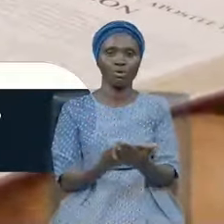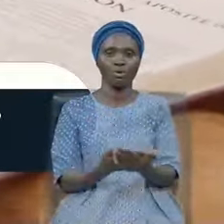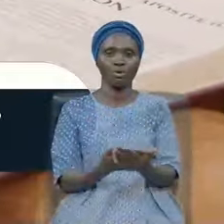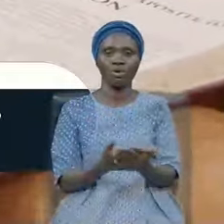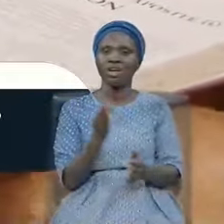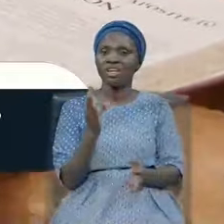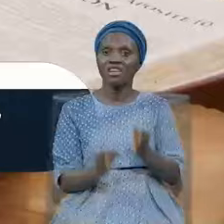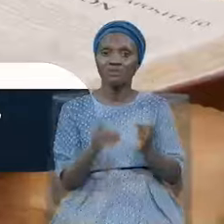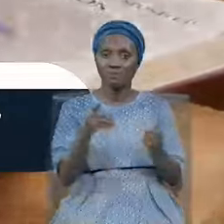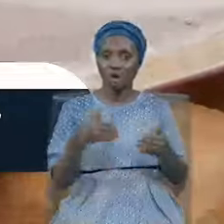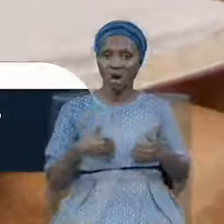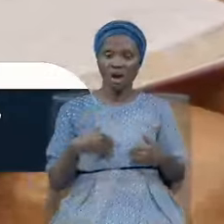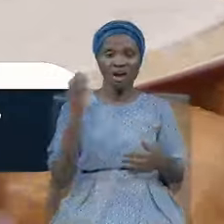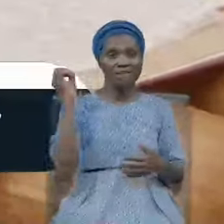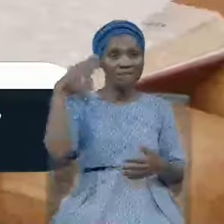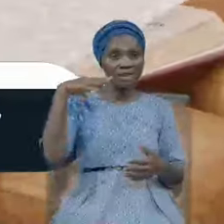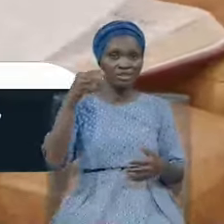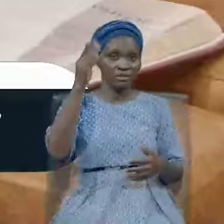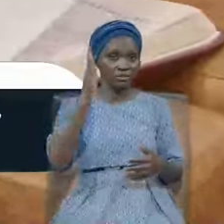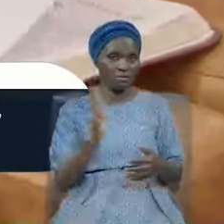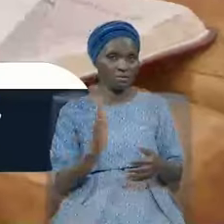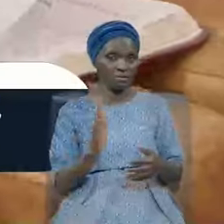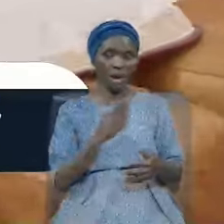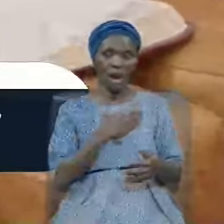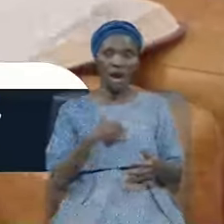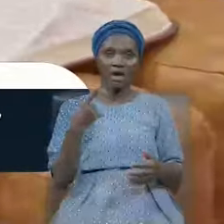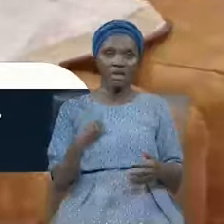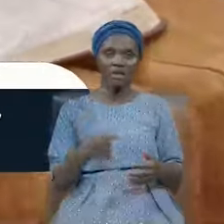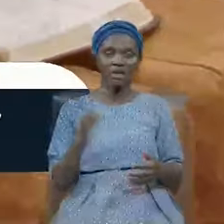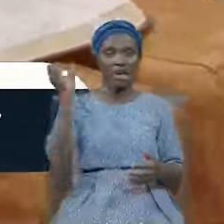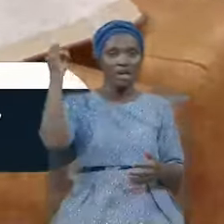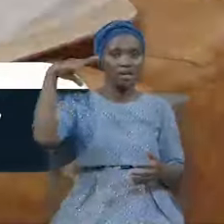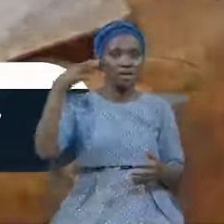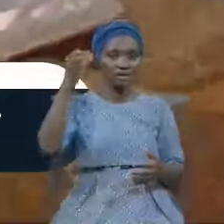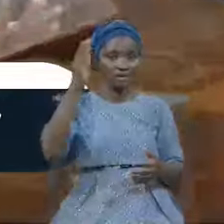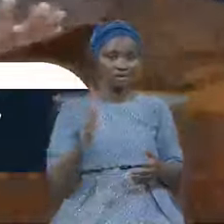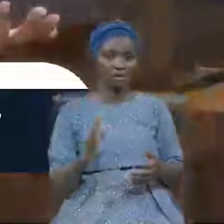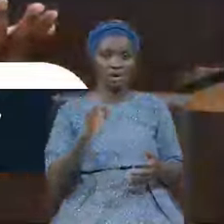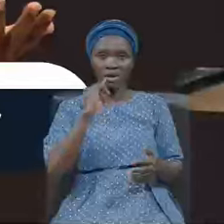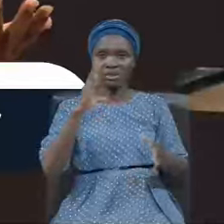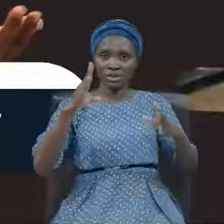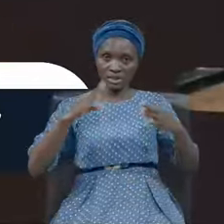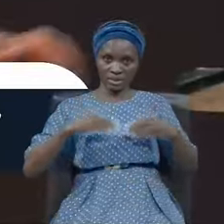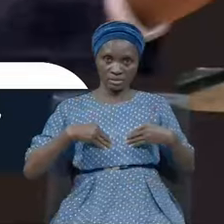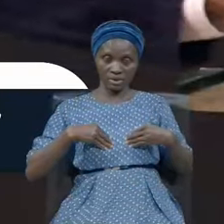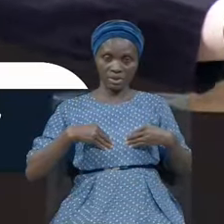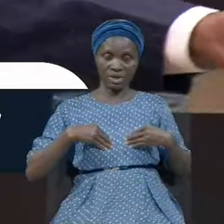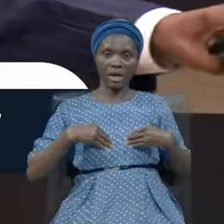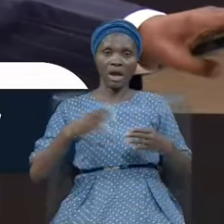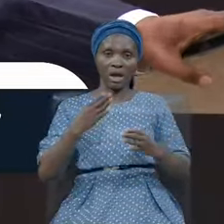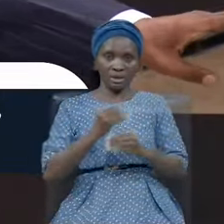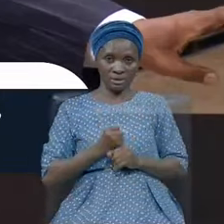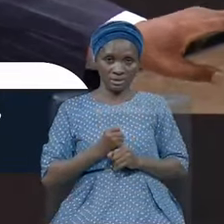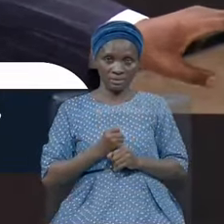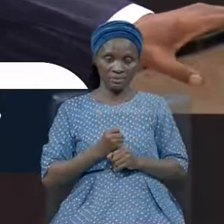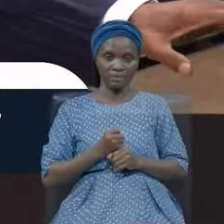de Dieu, et la grâce de Dieu a été accepté, a été reçu